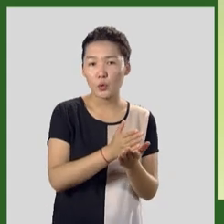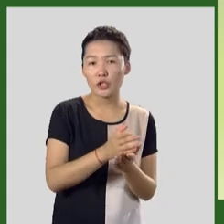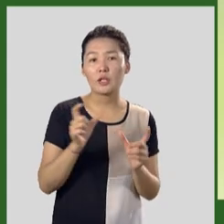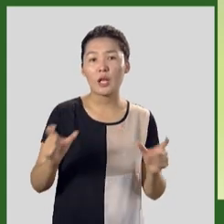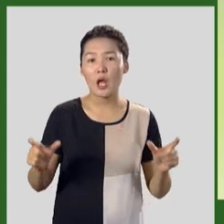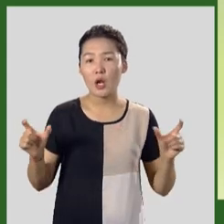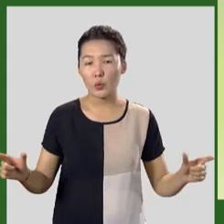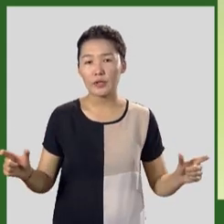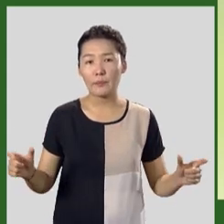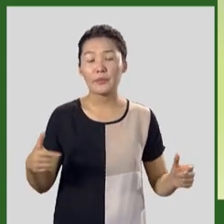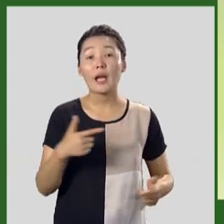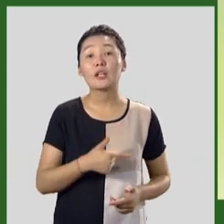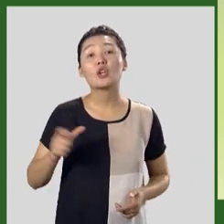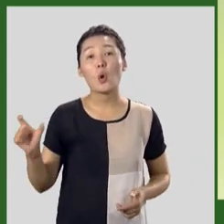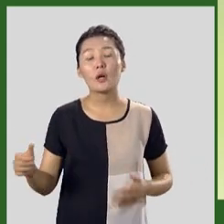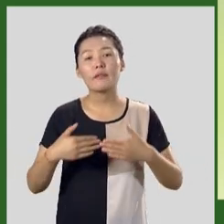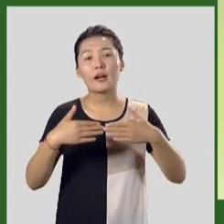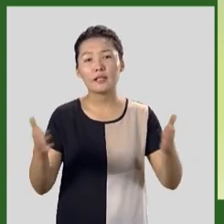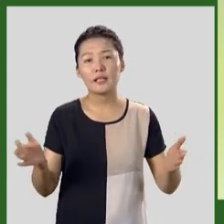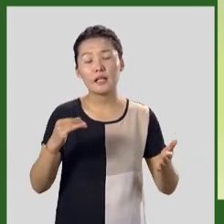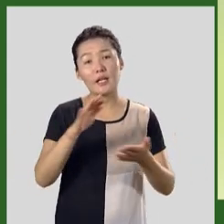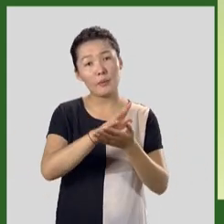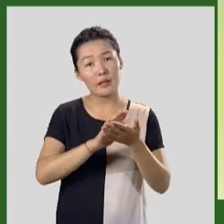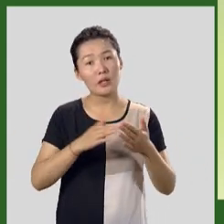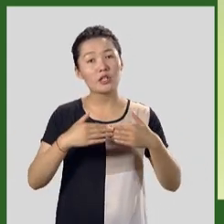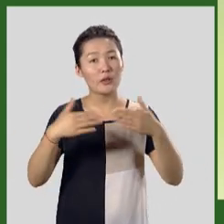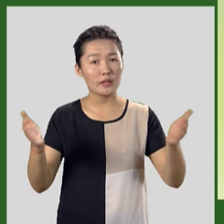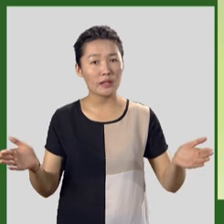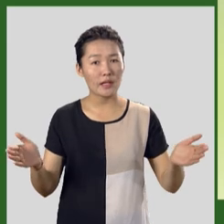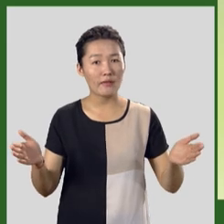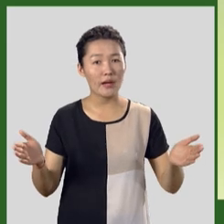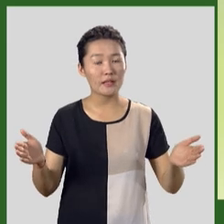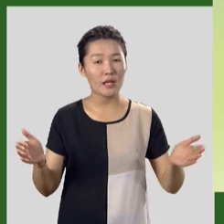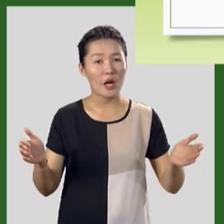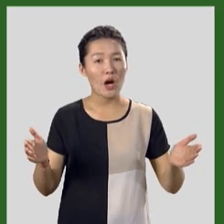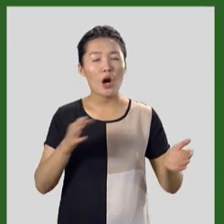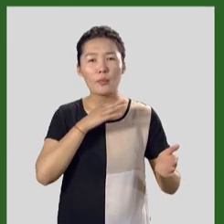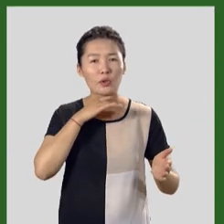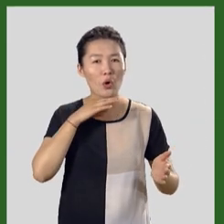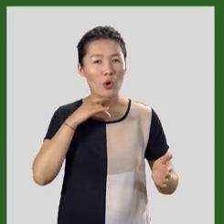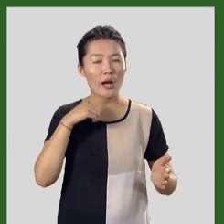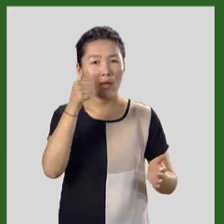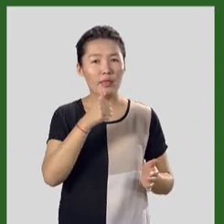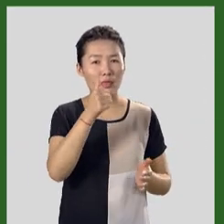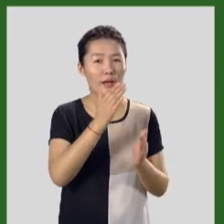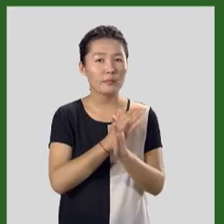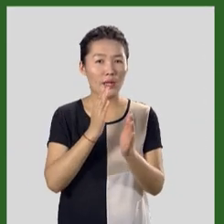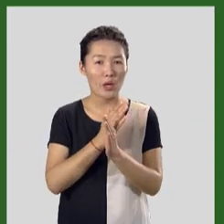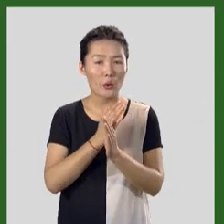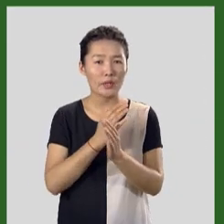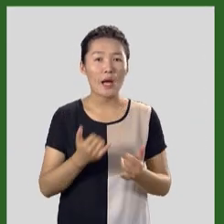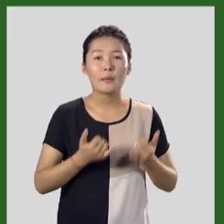людям. Географы открыли и продолжают открывать немало тайн природы. Благодаря